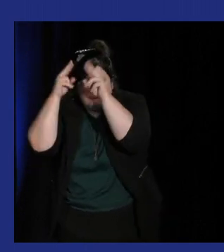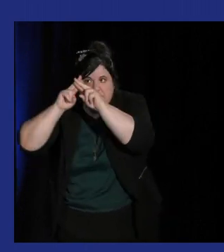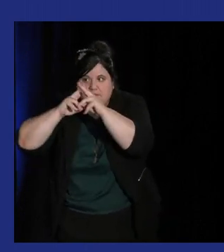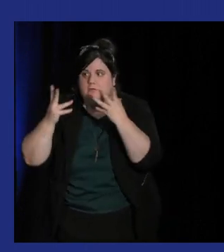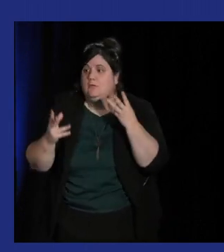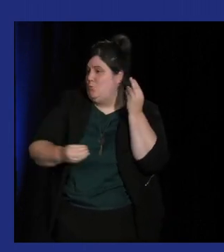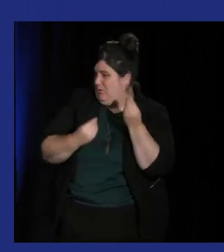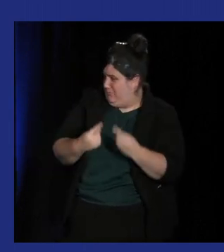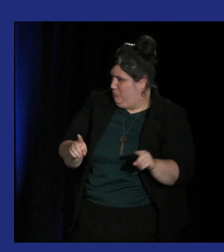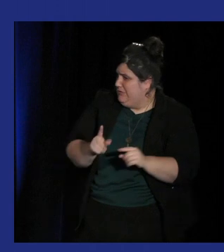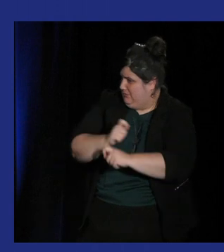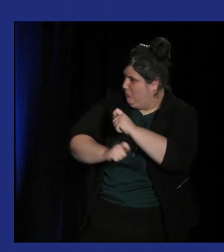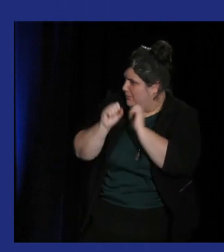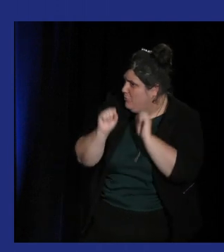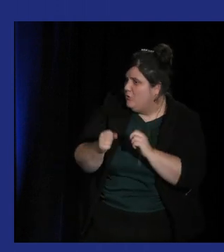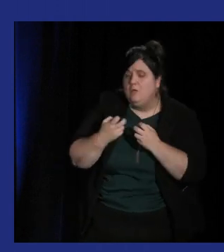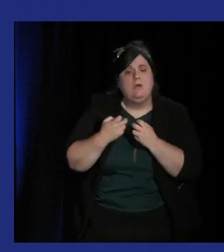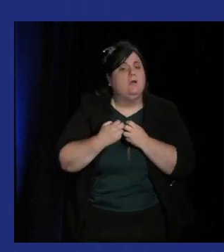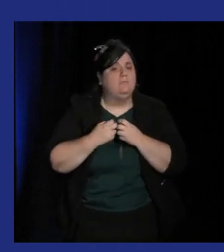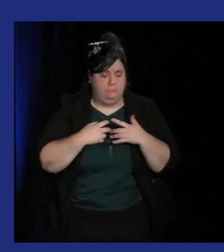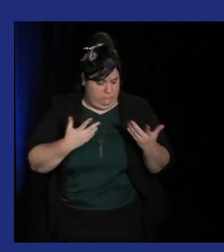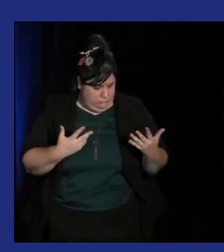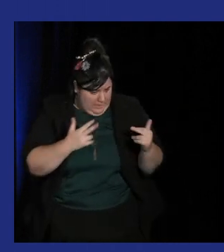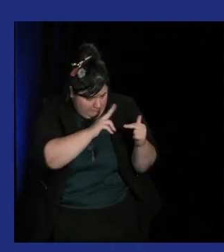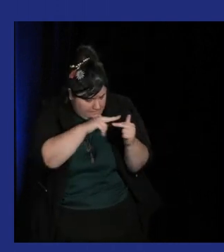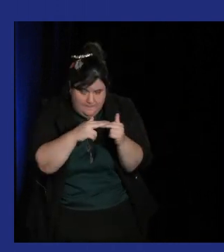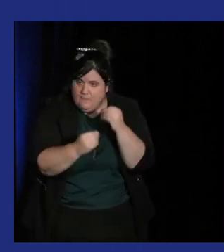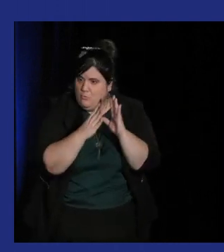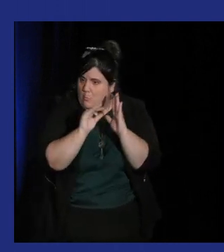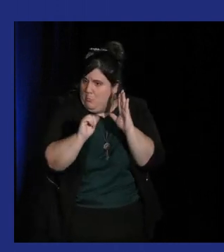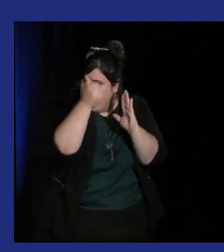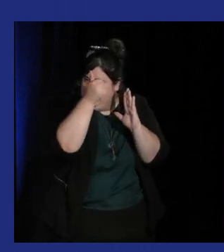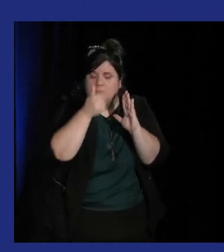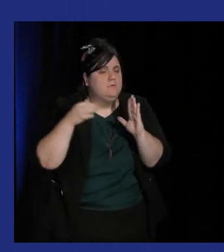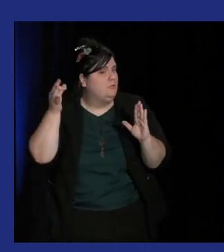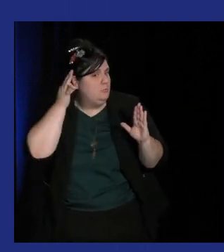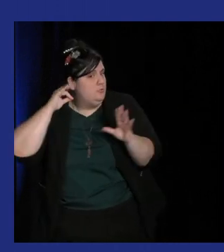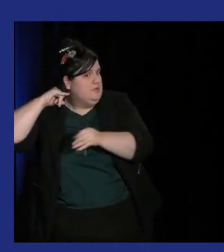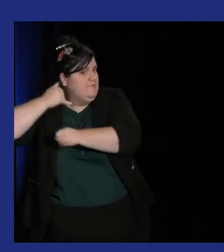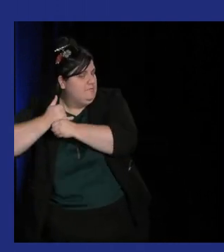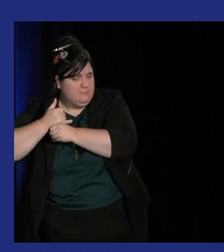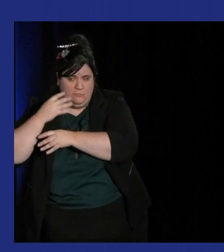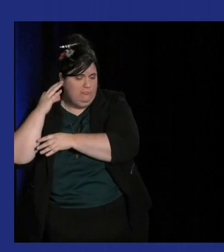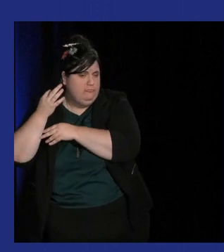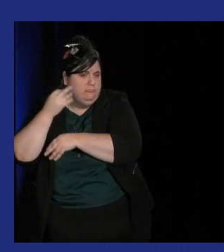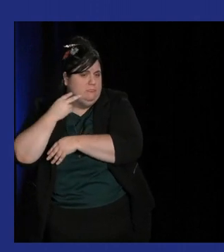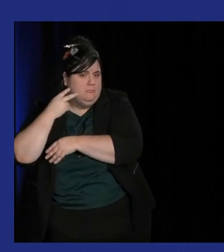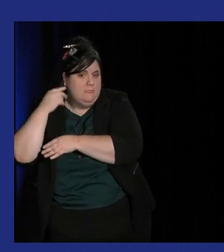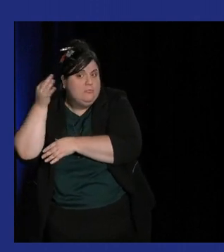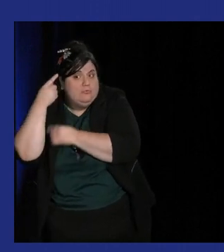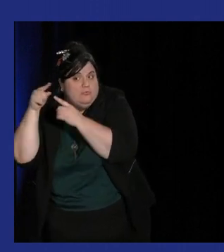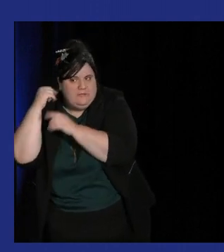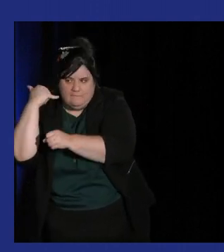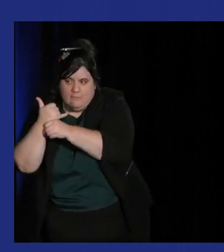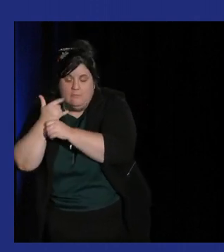des fois juste pour donner un espèce de feeling pour se rendre compte et ça aide aussi au moral des équipes globalement de voir qu'il y a des choses qui